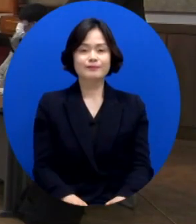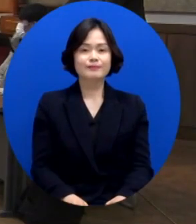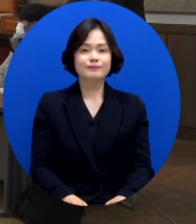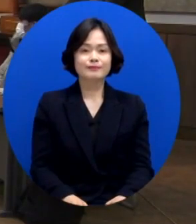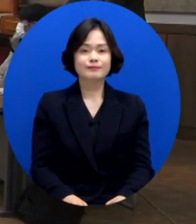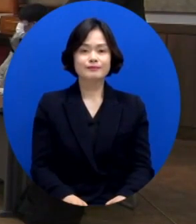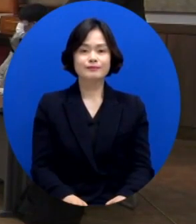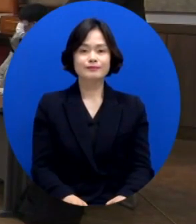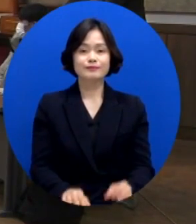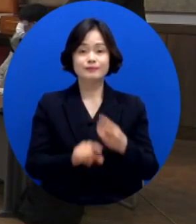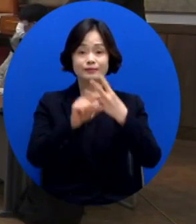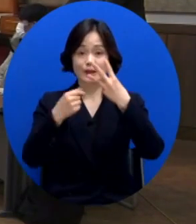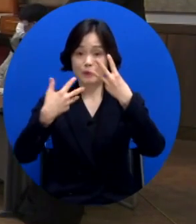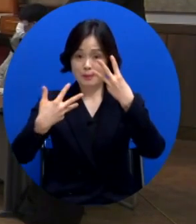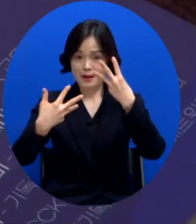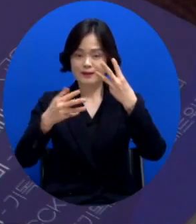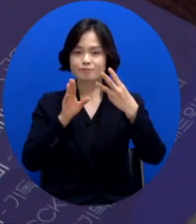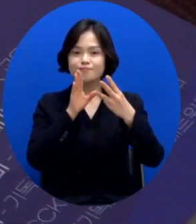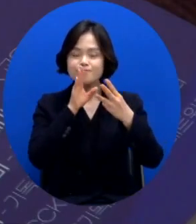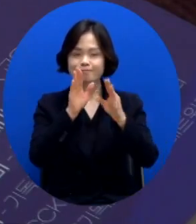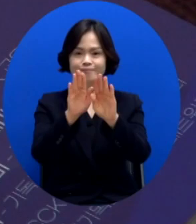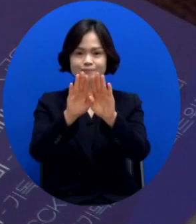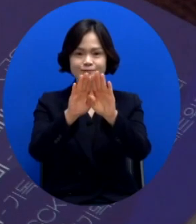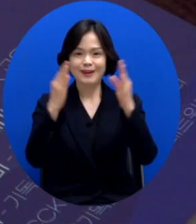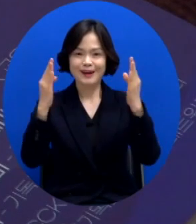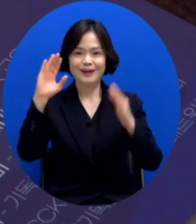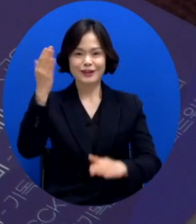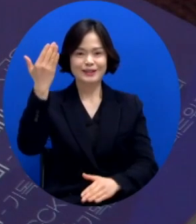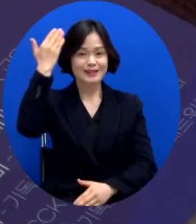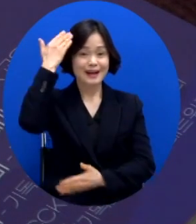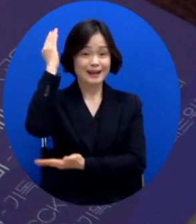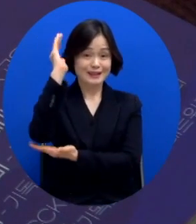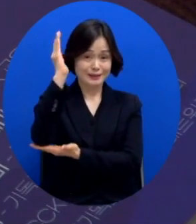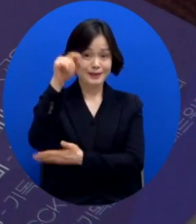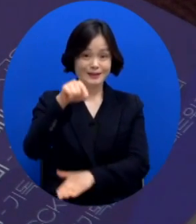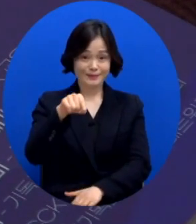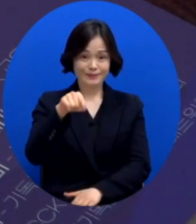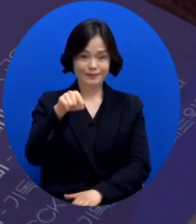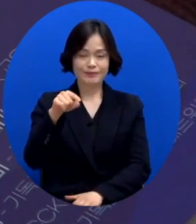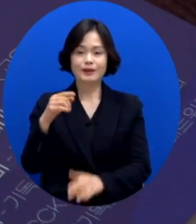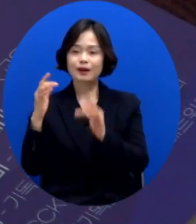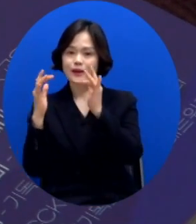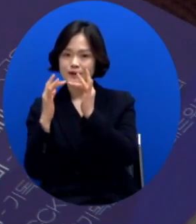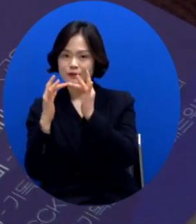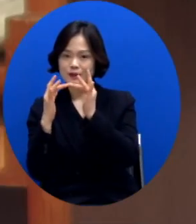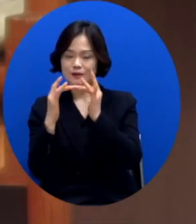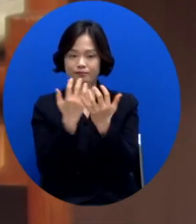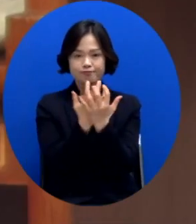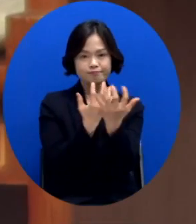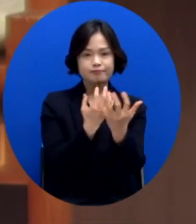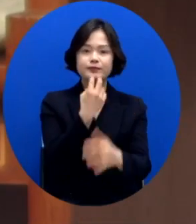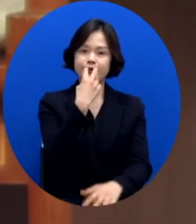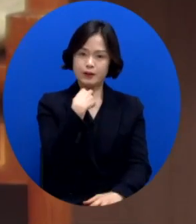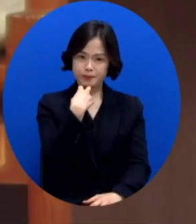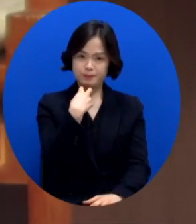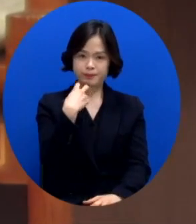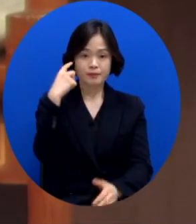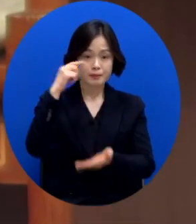오는 3월 8일에 본격적인 개강을 앞둔 한국교회 아카데미는 온 오프라인을 통해 에큐메니컬과